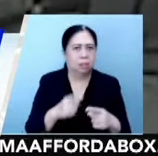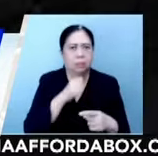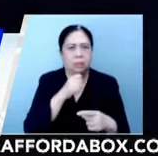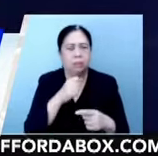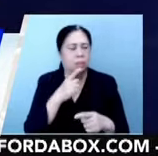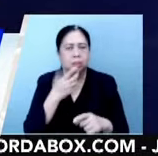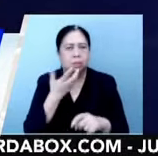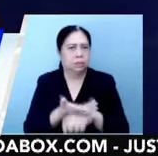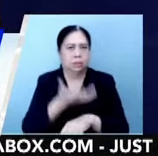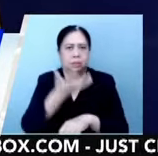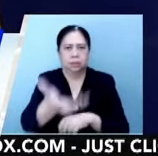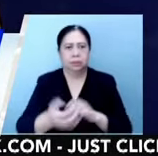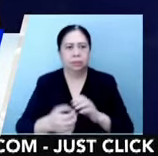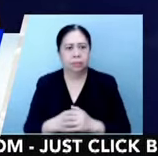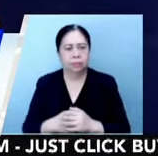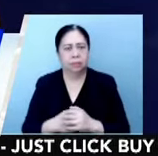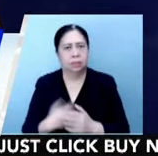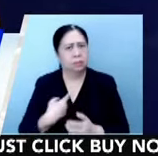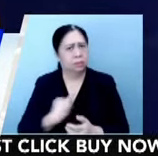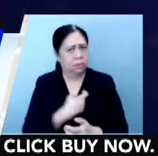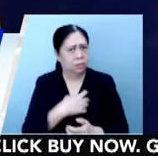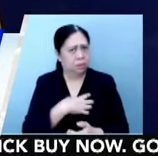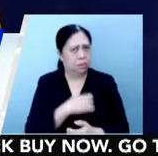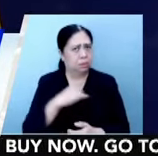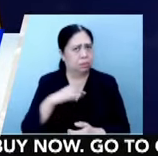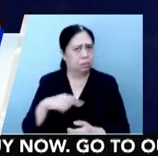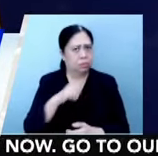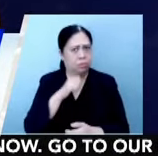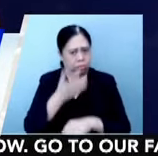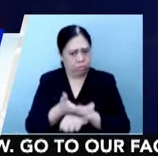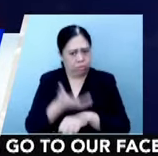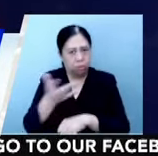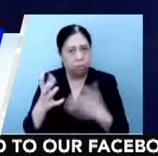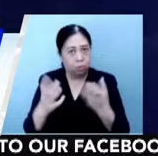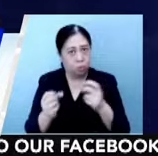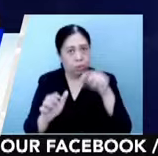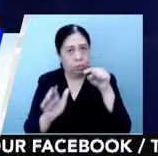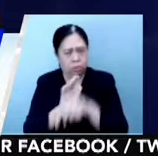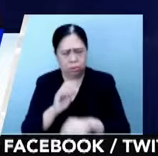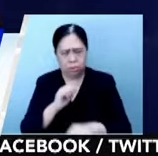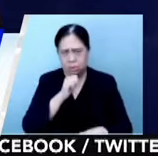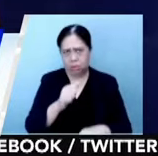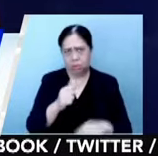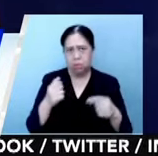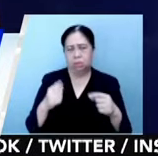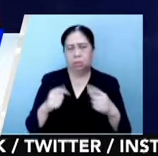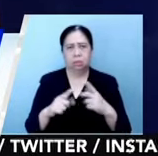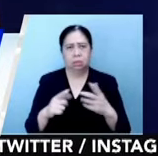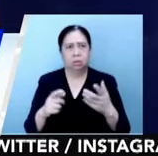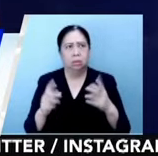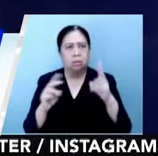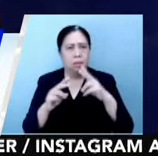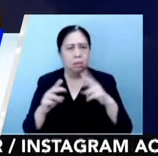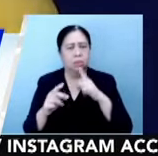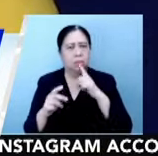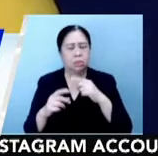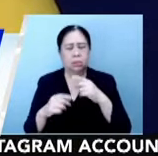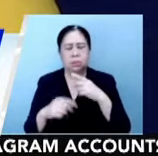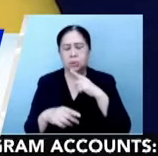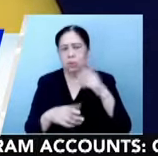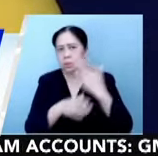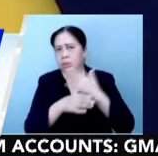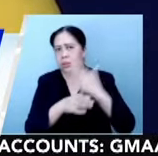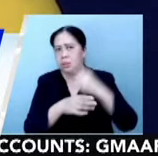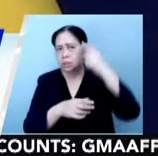sinasadya. Masakit po sa dibdib, siyempre po, hindi ko naman po talaga sinasadya yung nangyari na yun. Sobrang naging bangungot po sa buhay ko yun. Sana